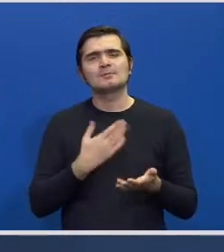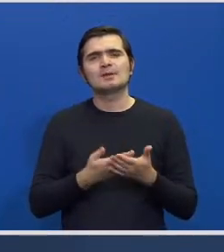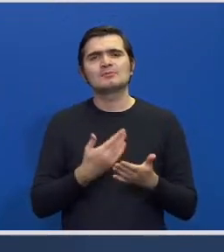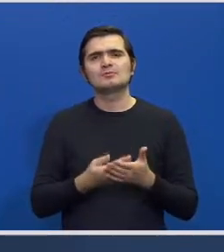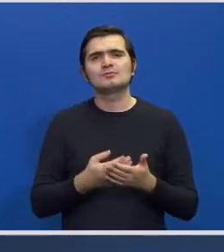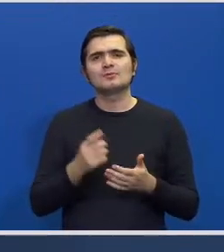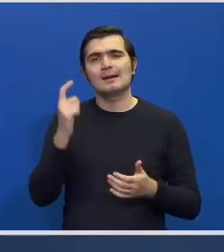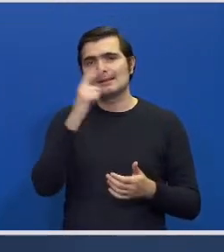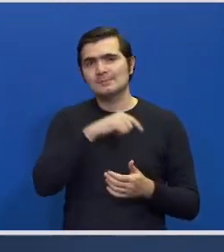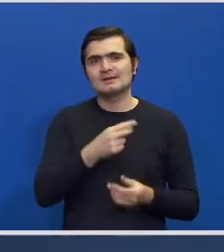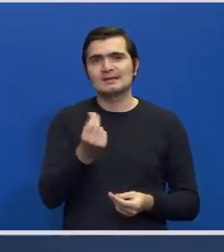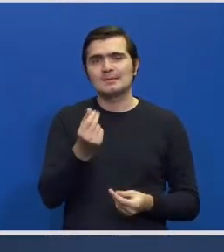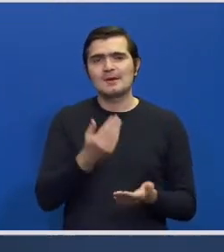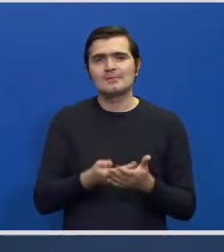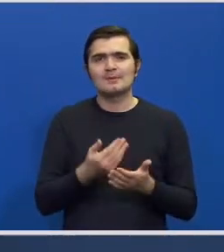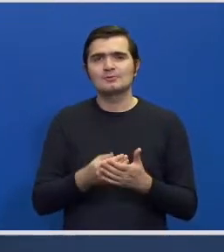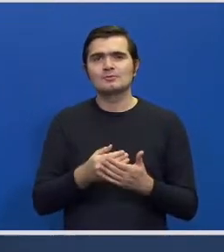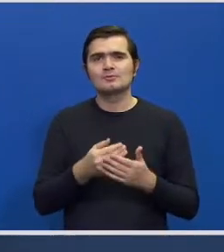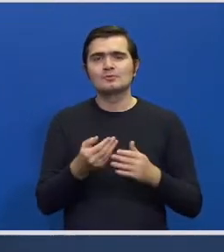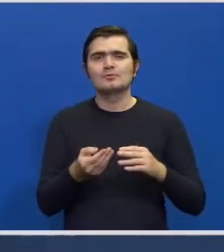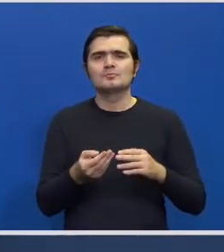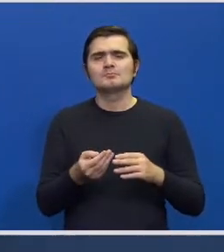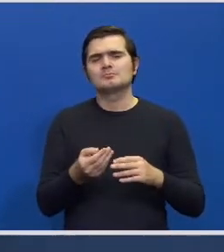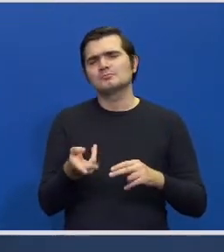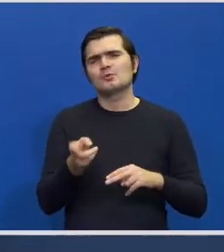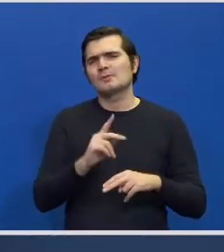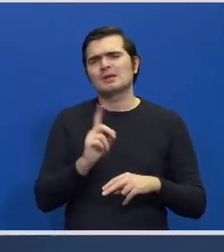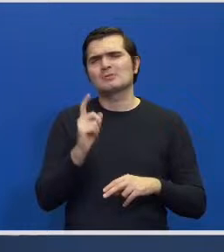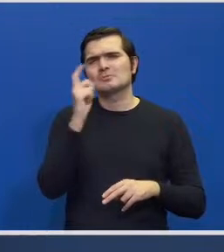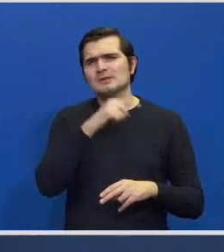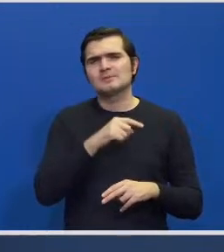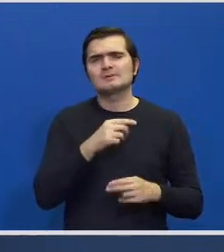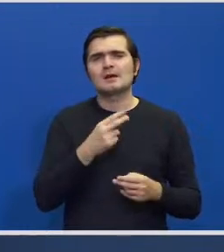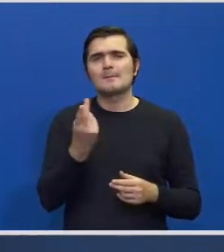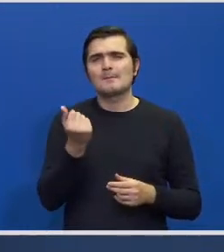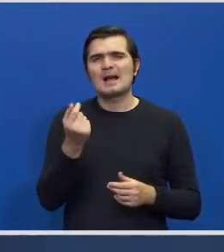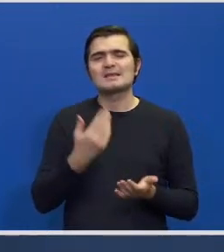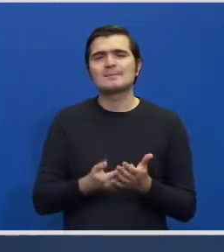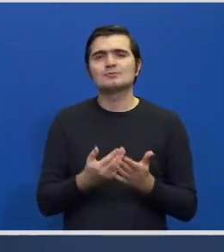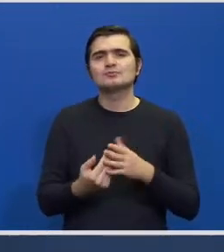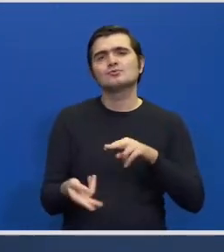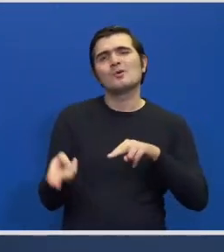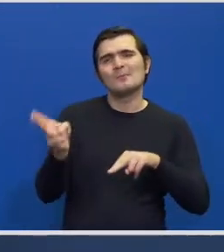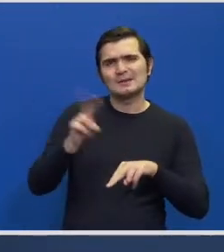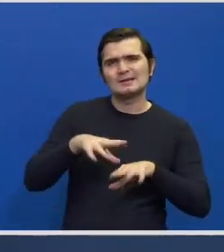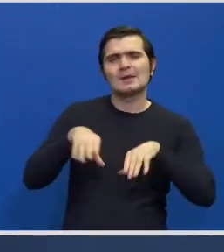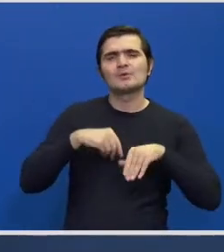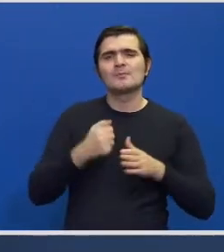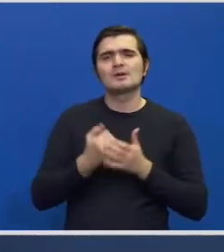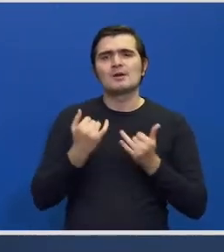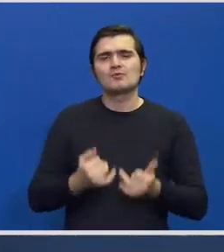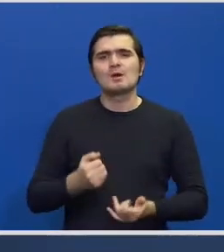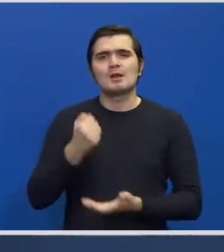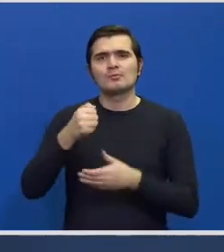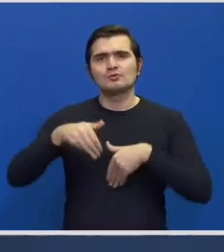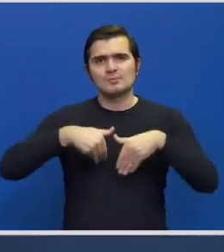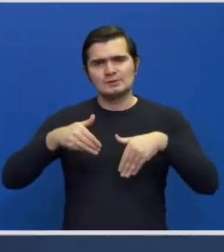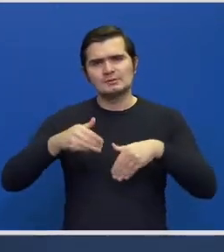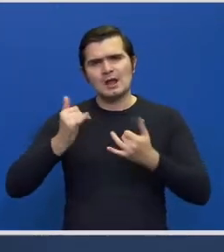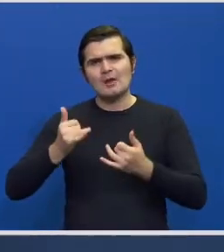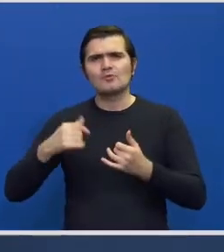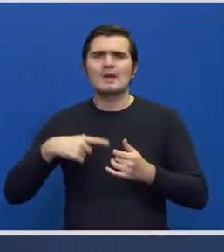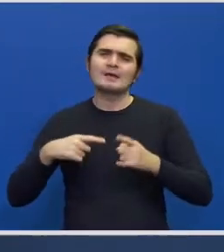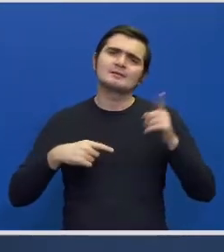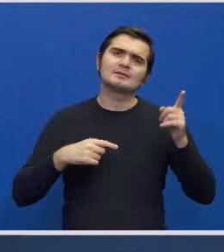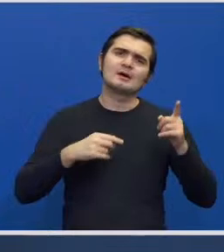se datorează lipsei banilor pentru compensare, în sensul nu lipsei banilor, acei bani pentru compensare care se puneau până acum în